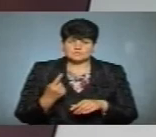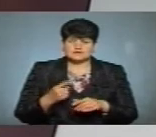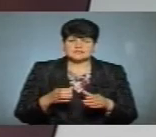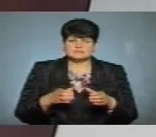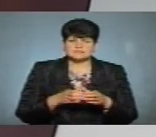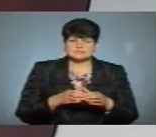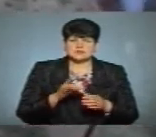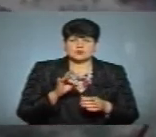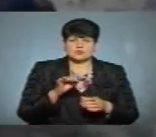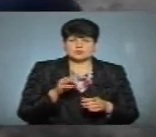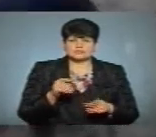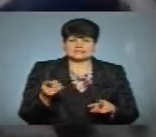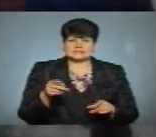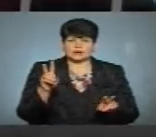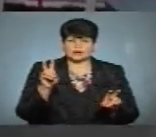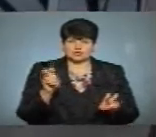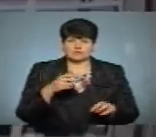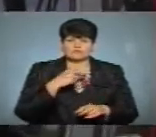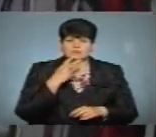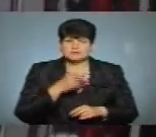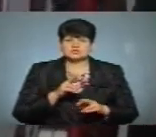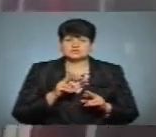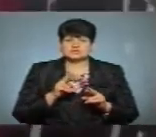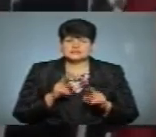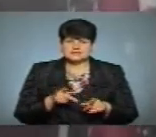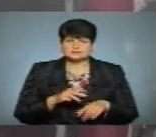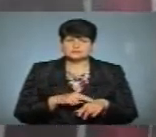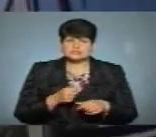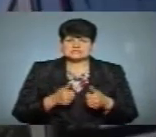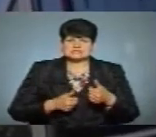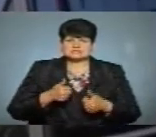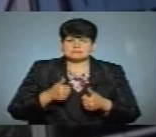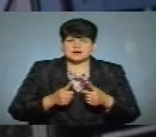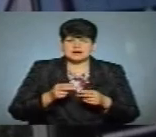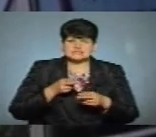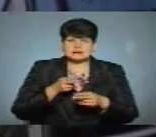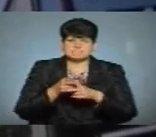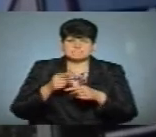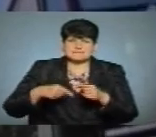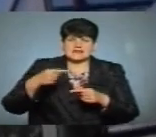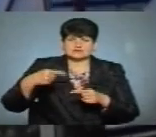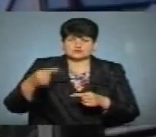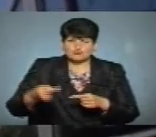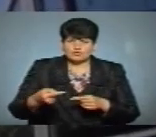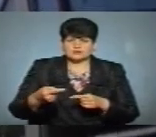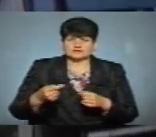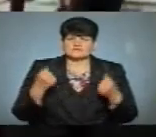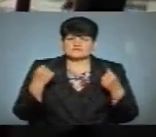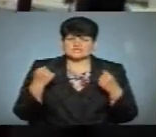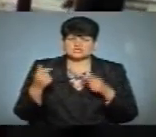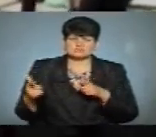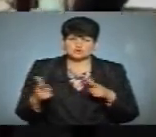роти Тернопіль. На цих кадрах ви бачите, як спецпризначенці змагаються у проходженні перешкод, фізичній підготовці та